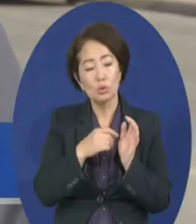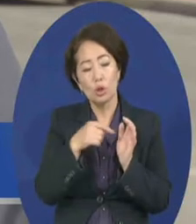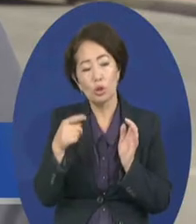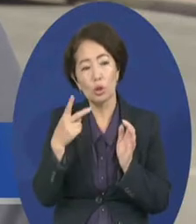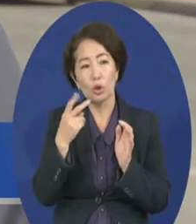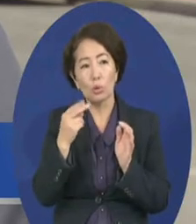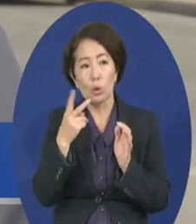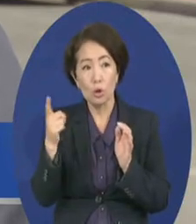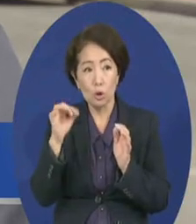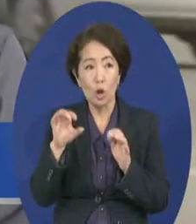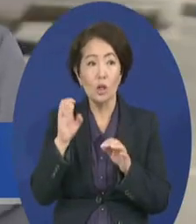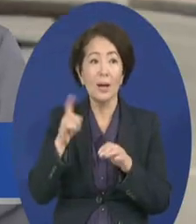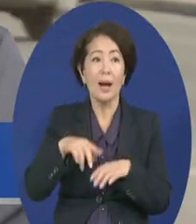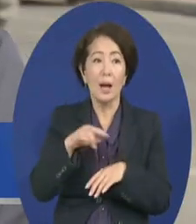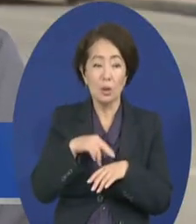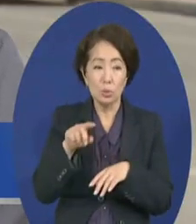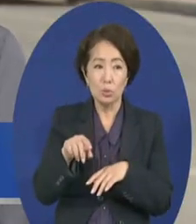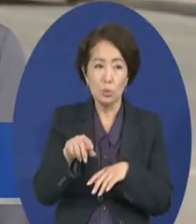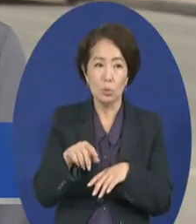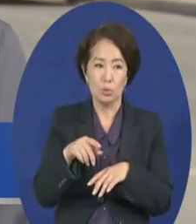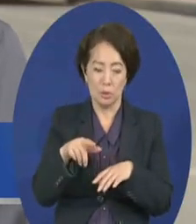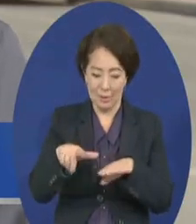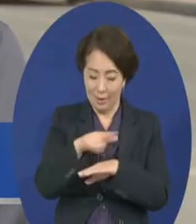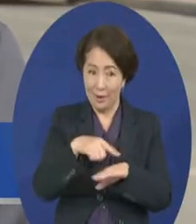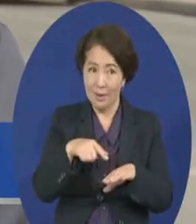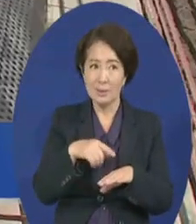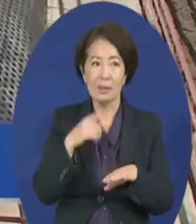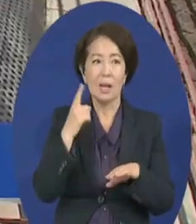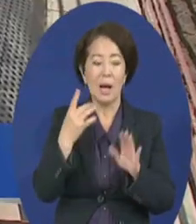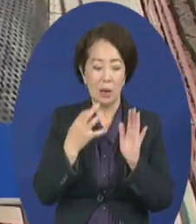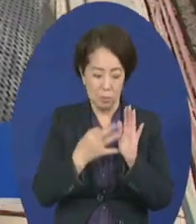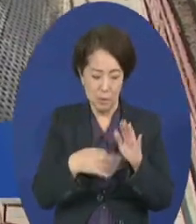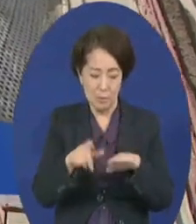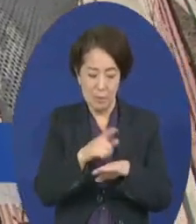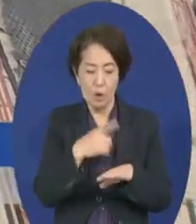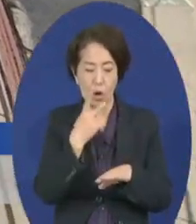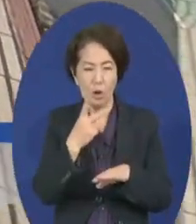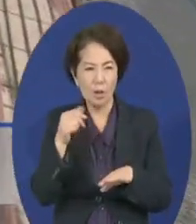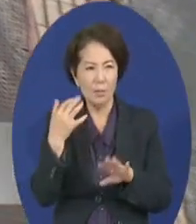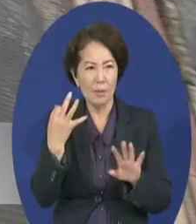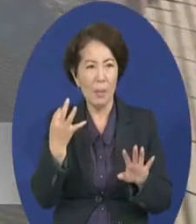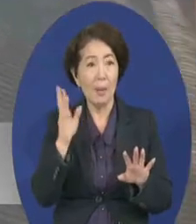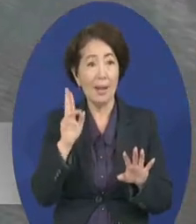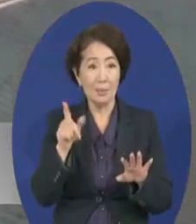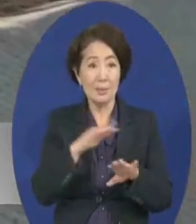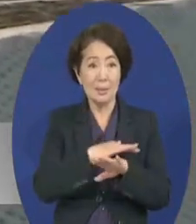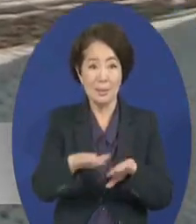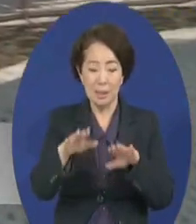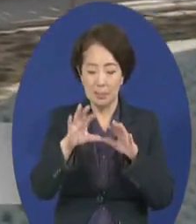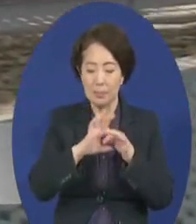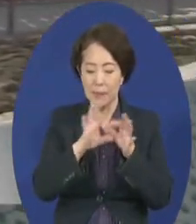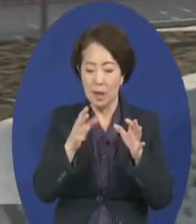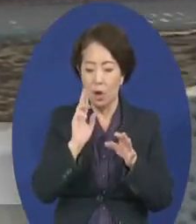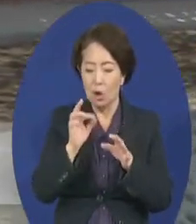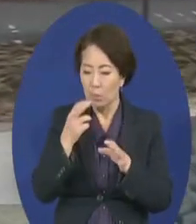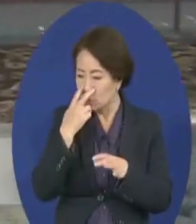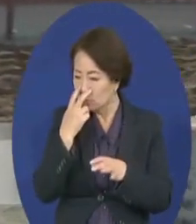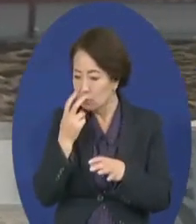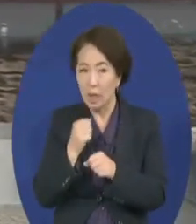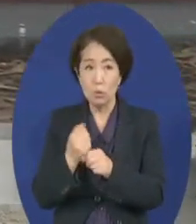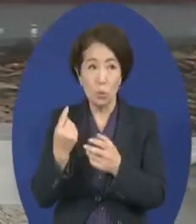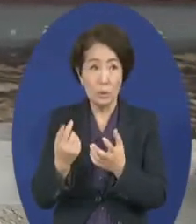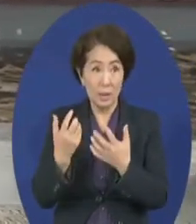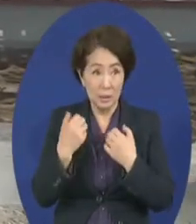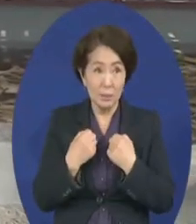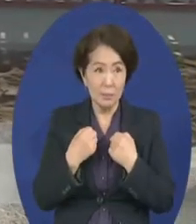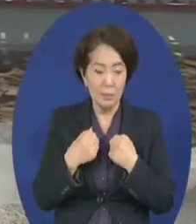дүүргийн нутаг дэвсгэрийн хэмжээнд 18 байршил дээр 22.8 км зам одоо ингээд ашиглалтанд орж комисс ажиллаж ингэж хүлээж